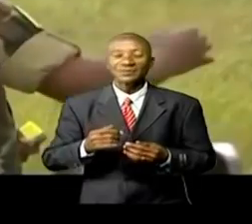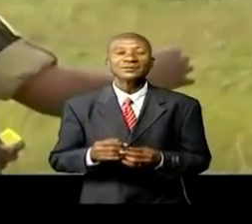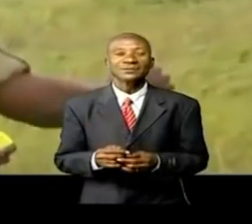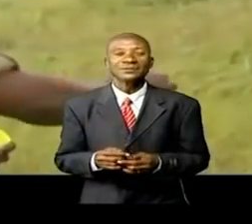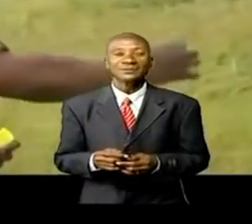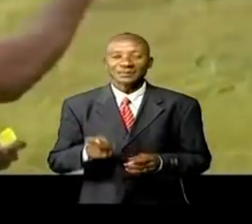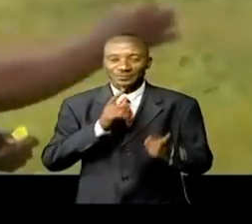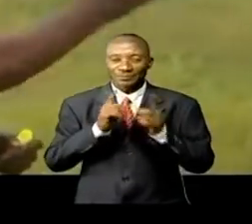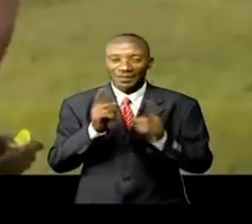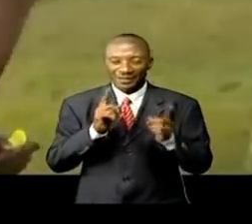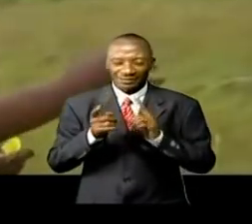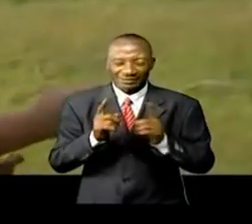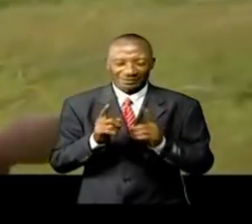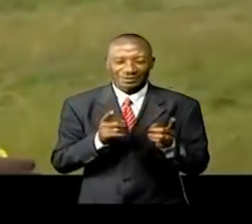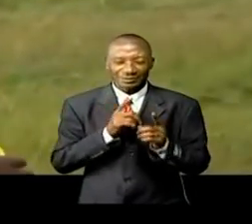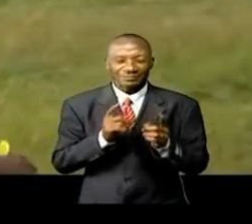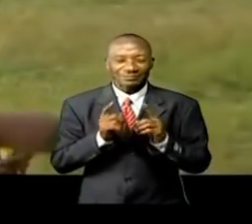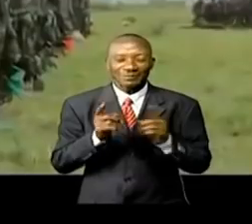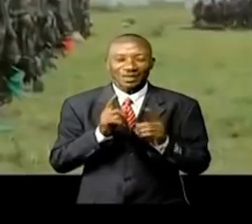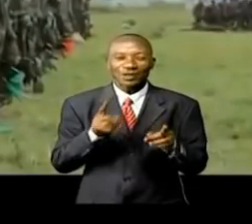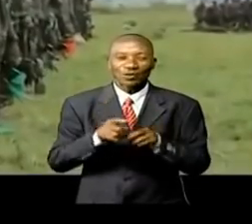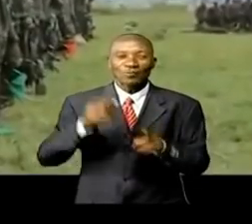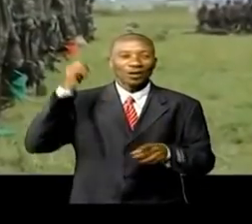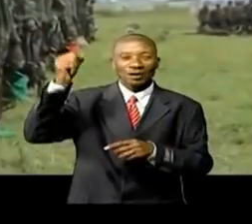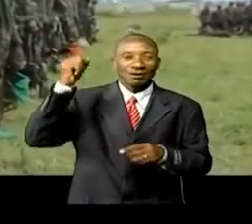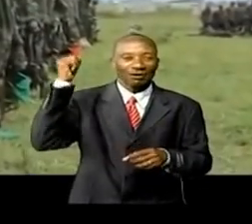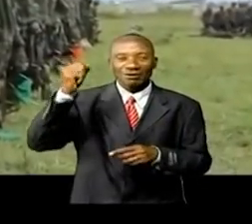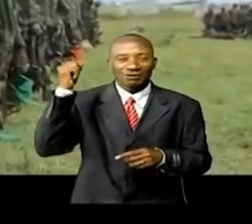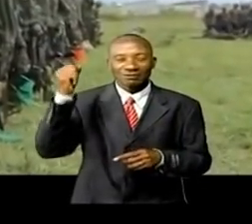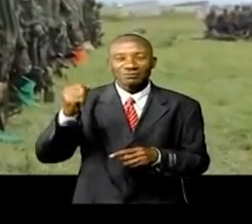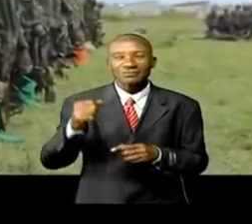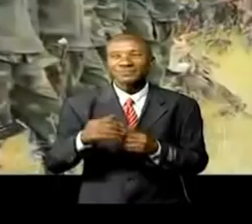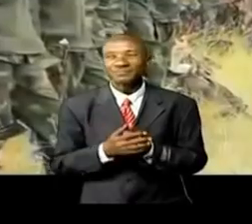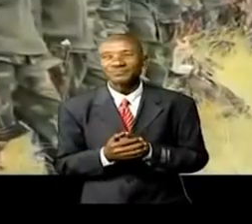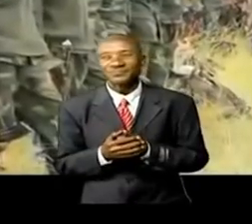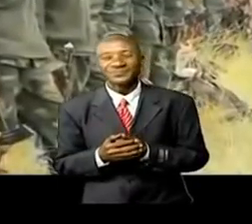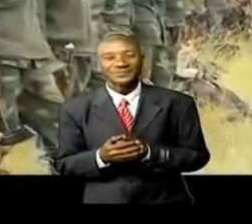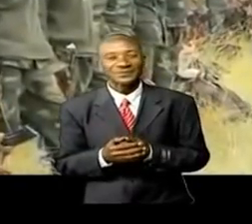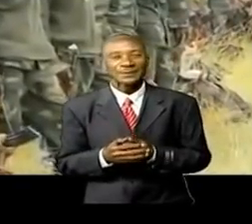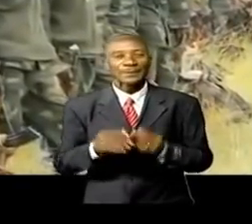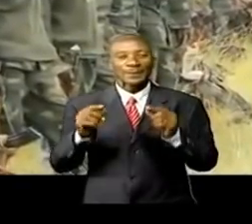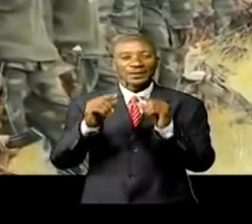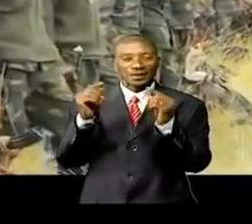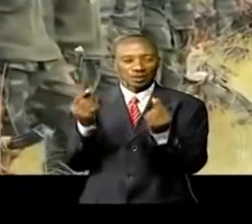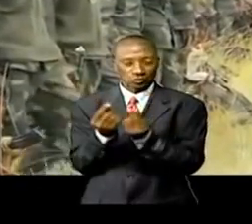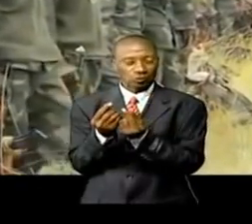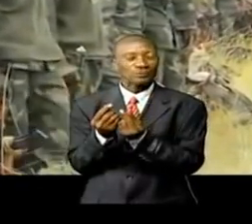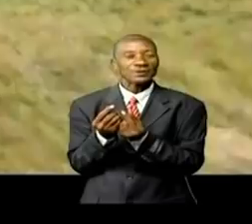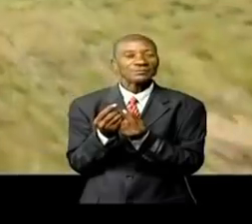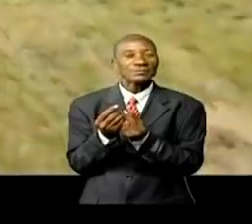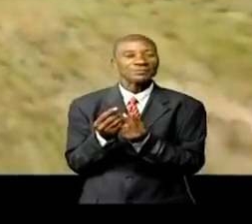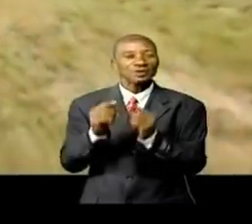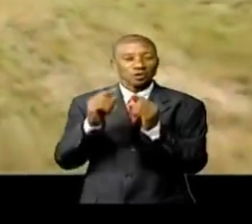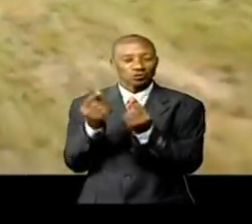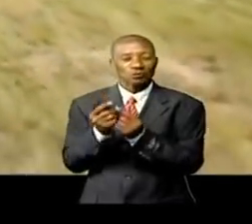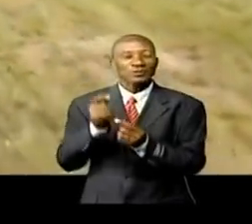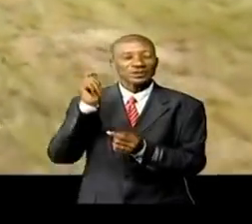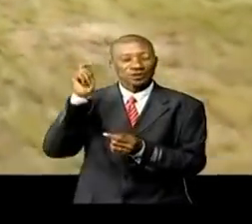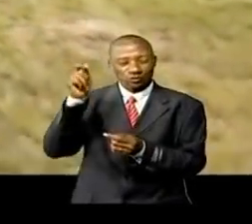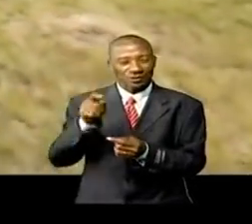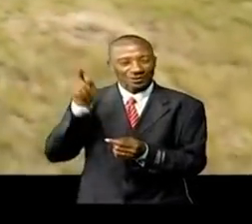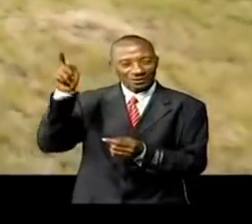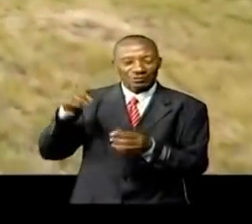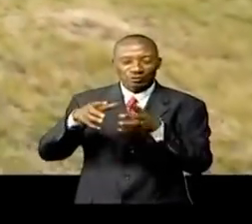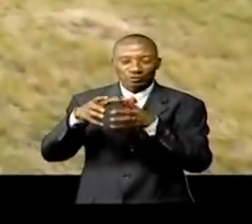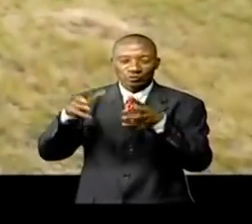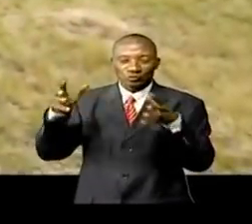Un signal fort vient ainsi d'être donné. Les éléments des groupes Codeco, FPIC, Chinyamulima et